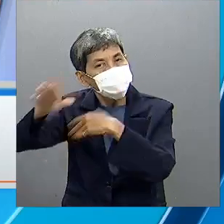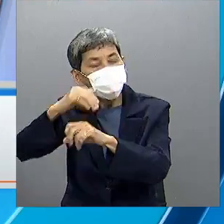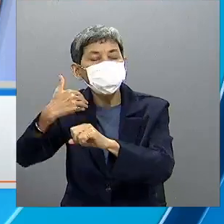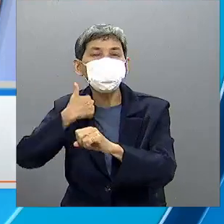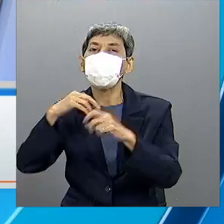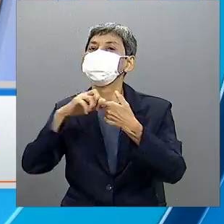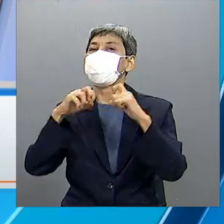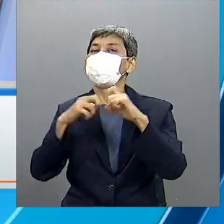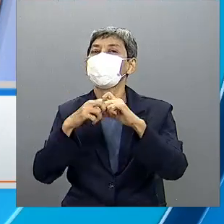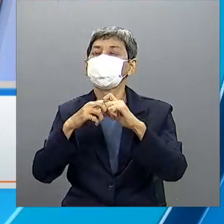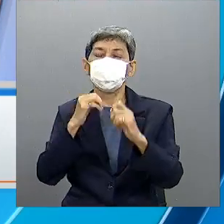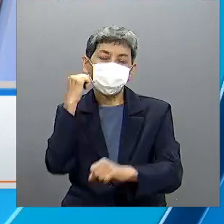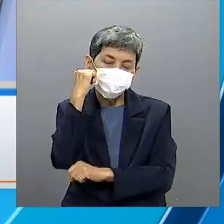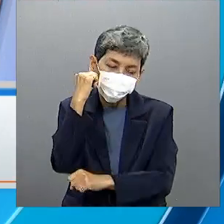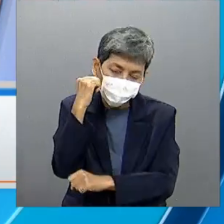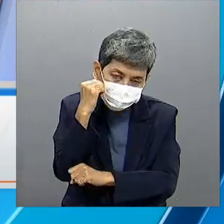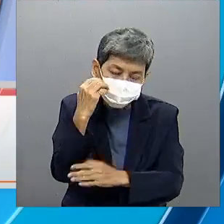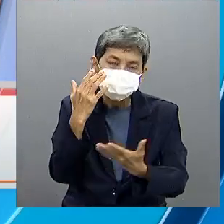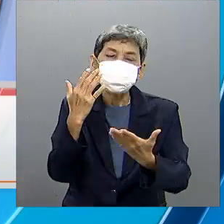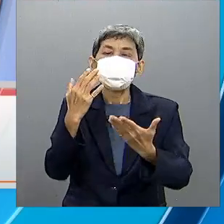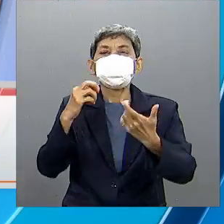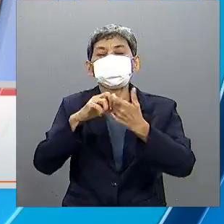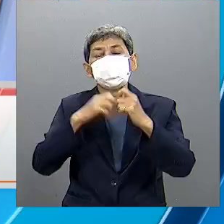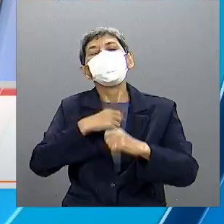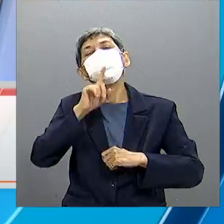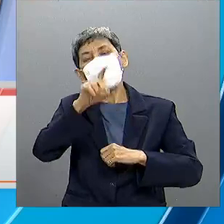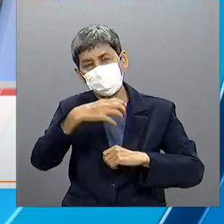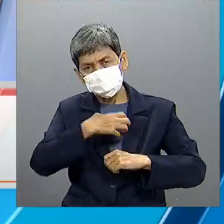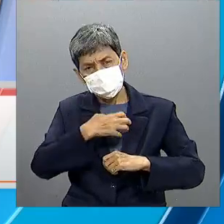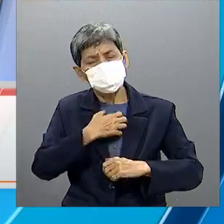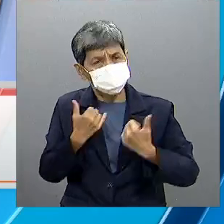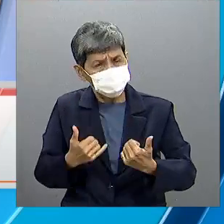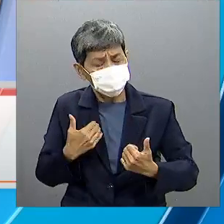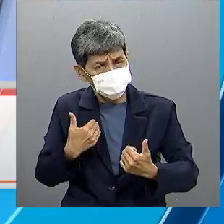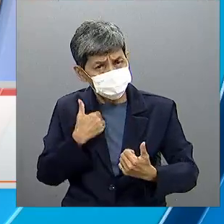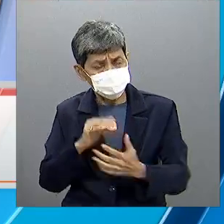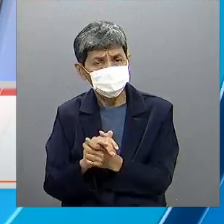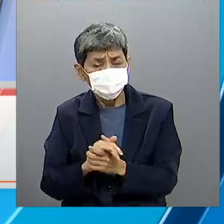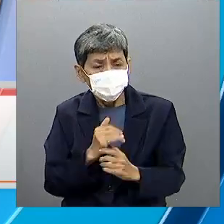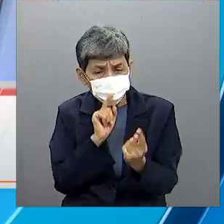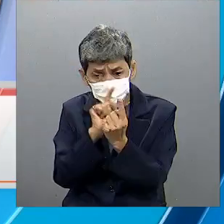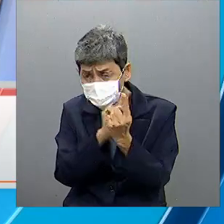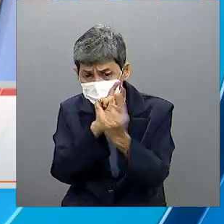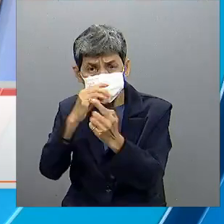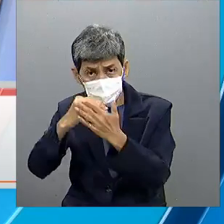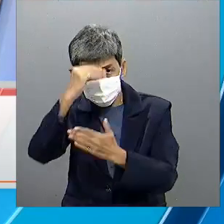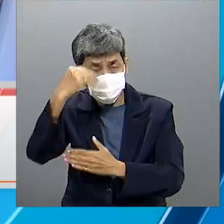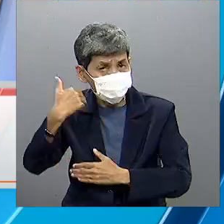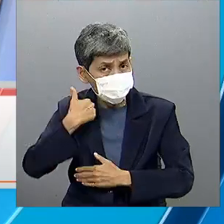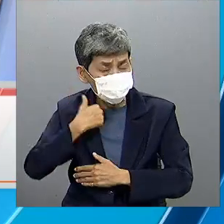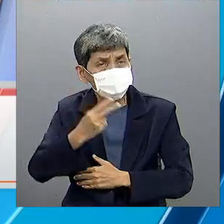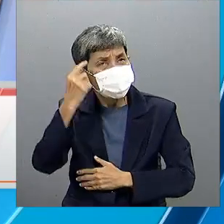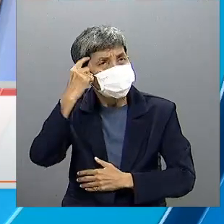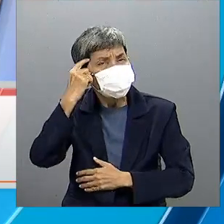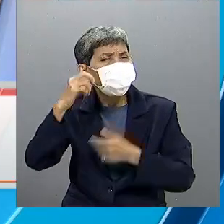ยากจนเฉียบพลันอยากถามคุณปูค่ะอยู่ตรงนี้มีลงพื้นที่ไปดูกับเด็กๆอยู่แล้วคุณปูมองว่าอะไรเป็นปัจจัยผล